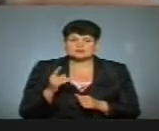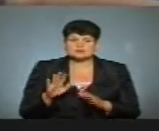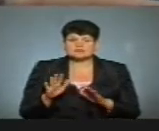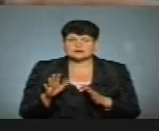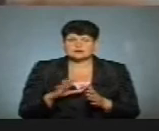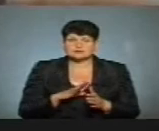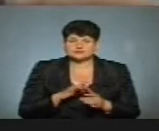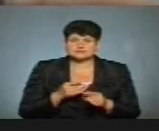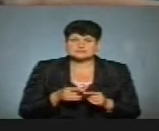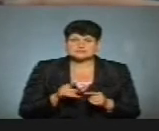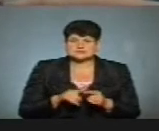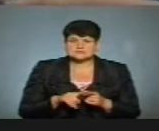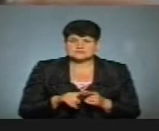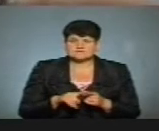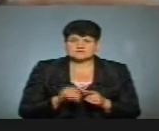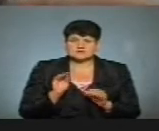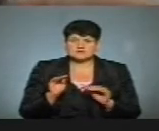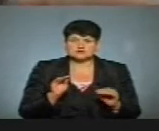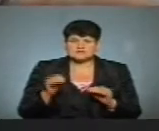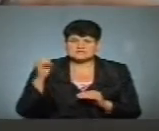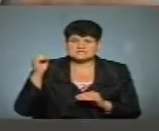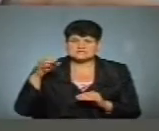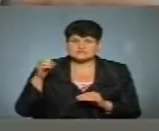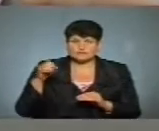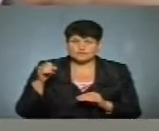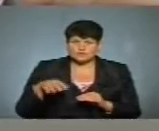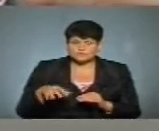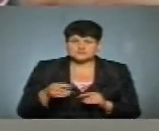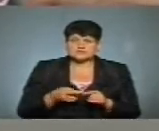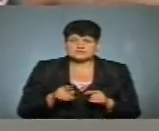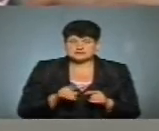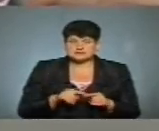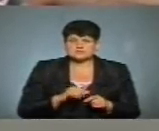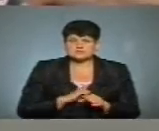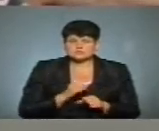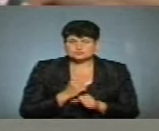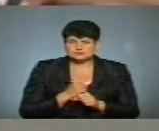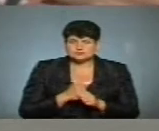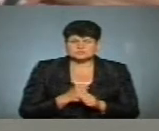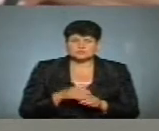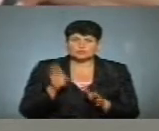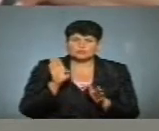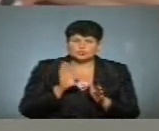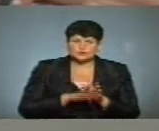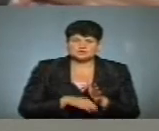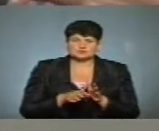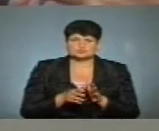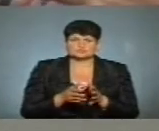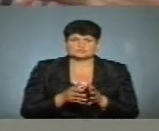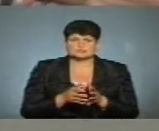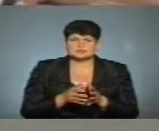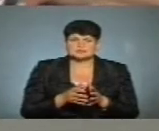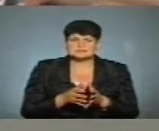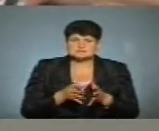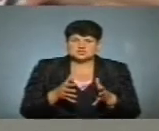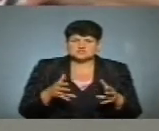був це влаштування світлофорного об'єкту, що в свою чергу спричинив би набагато погіршену більшу ситуацію,